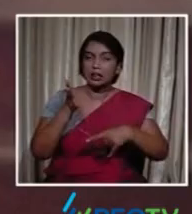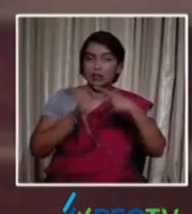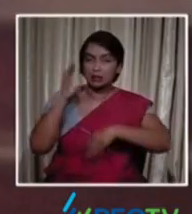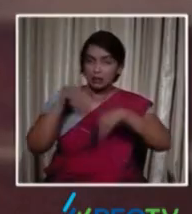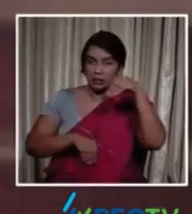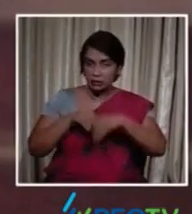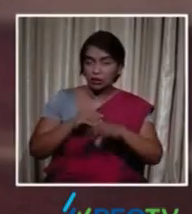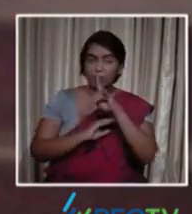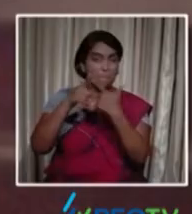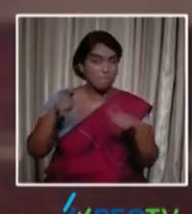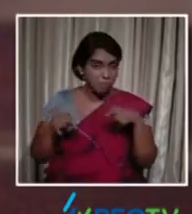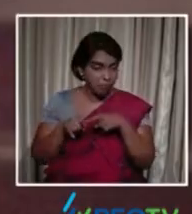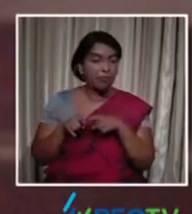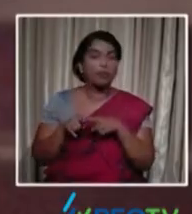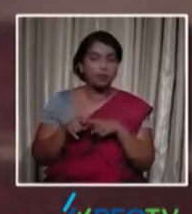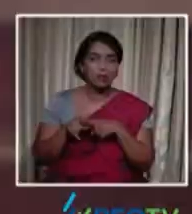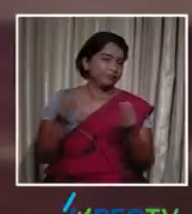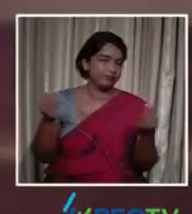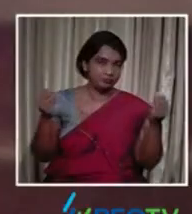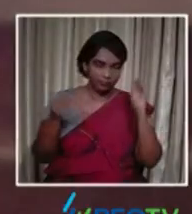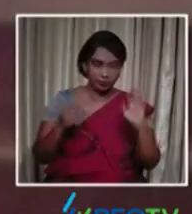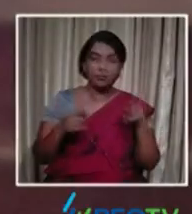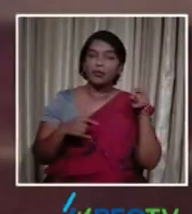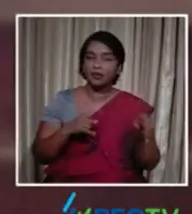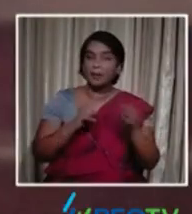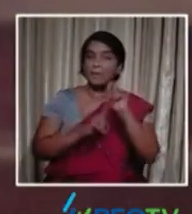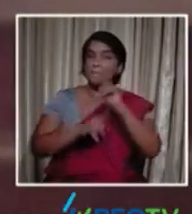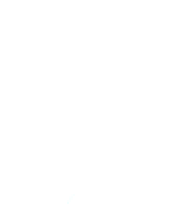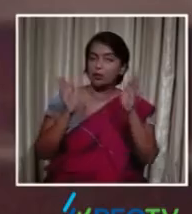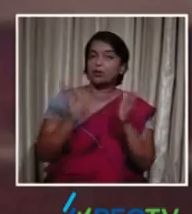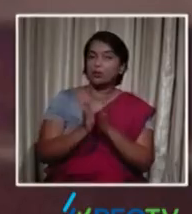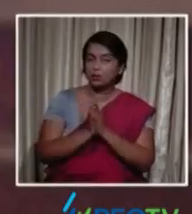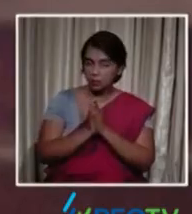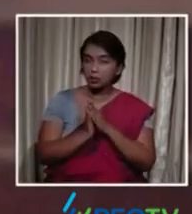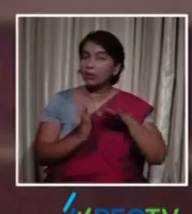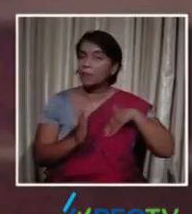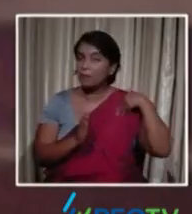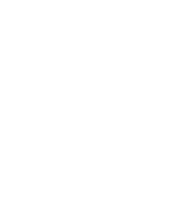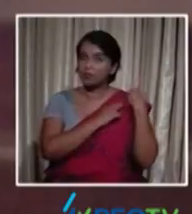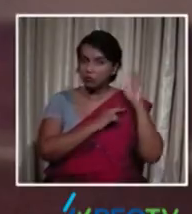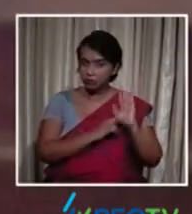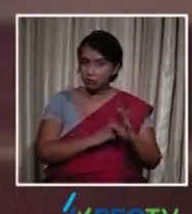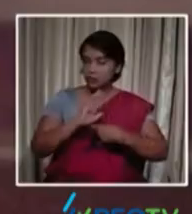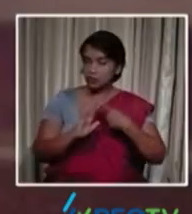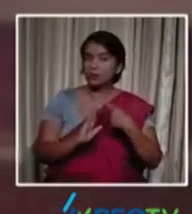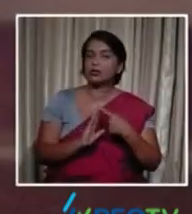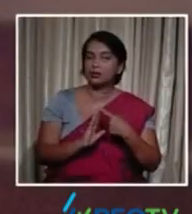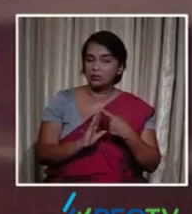දේශපාලකයා ශබ්ද කෝෂේ ශ්‍රේමින් යන වෙලාවක මේ පාර්ලිමේන්තුව අපි හැමදෙනාගේම මූලික වගකීම වෙන්නට ඕනේ අපේ